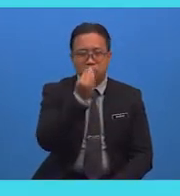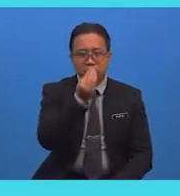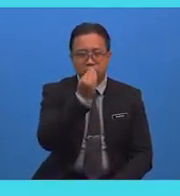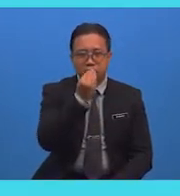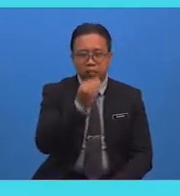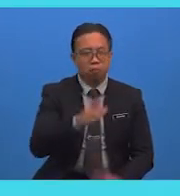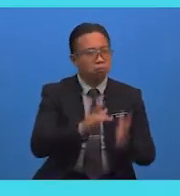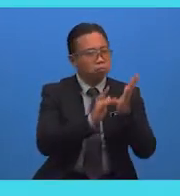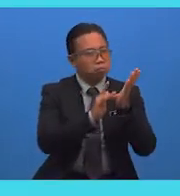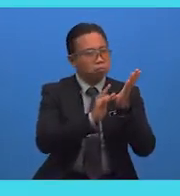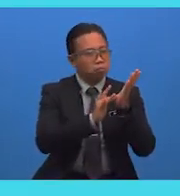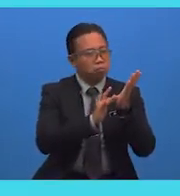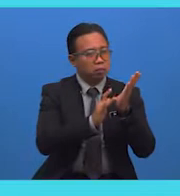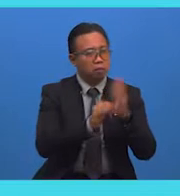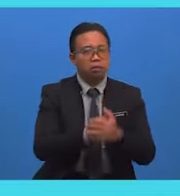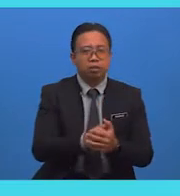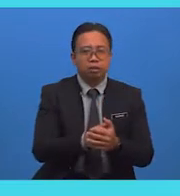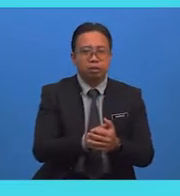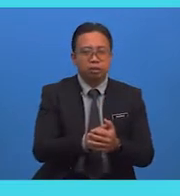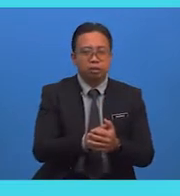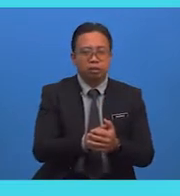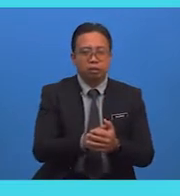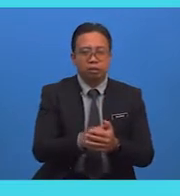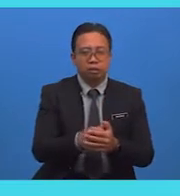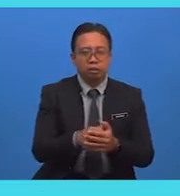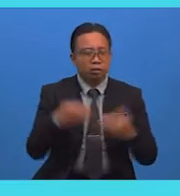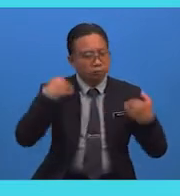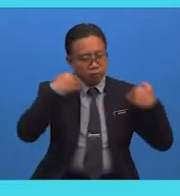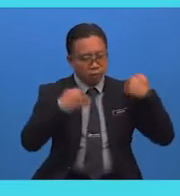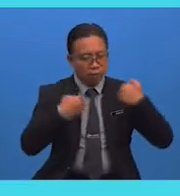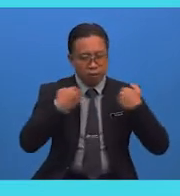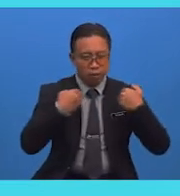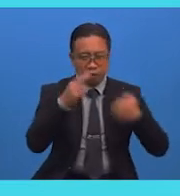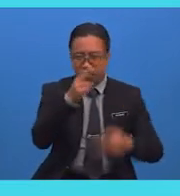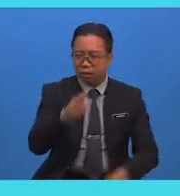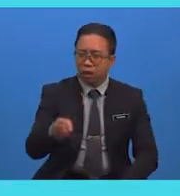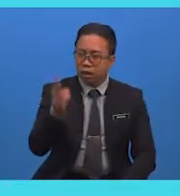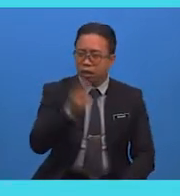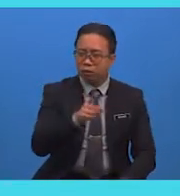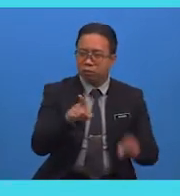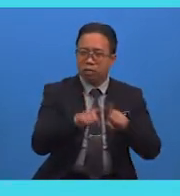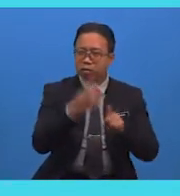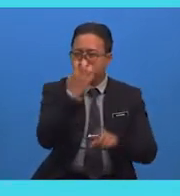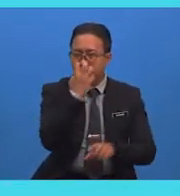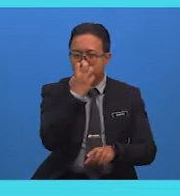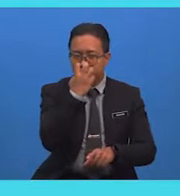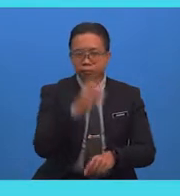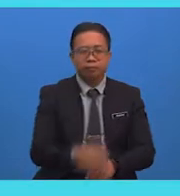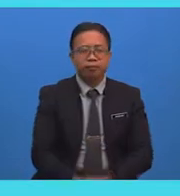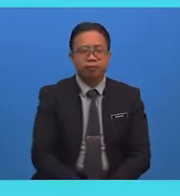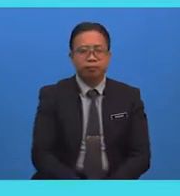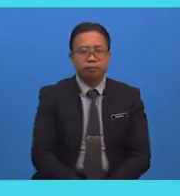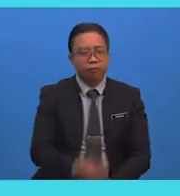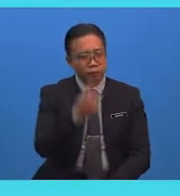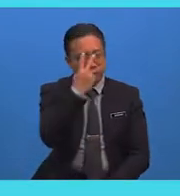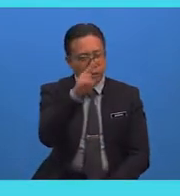seperti daun ganja, daun ketum dan juga binatang yang haram seperti khinzir. Kedua, kita lihat